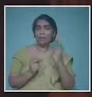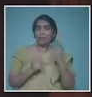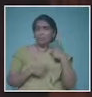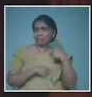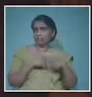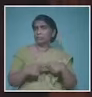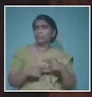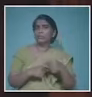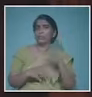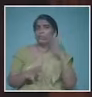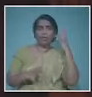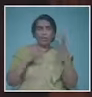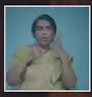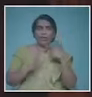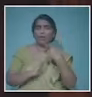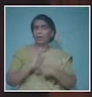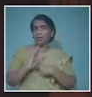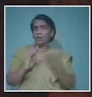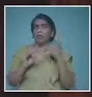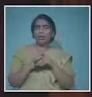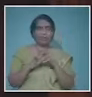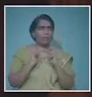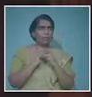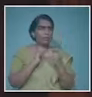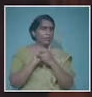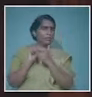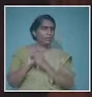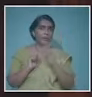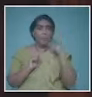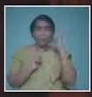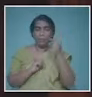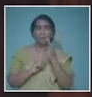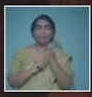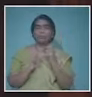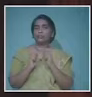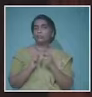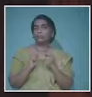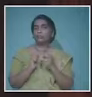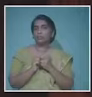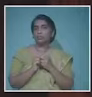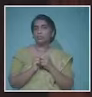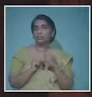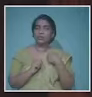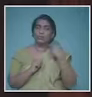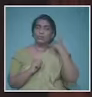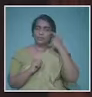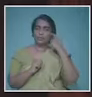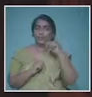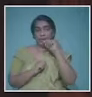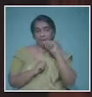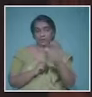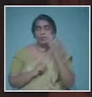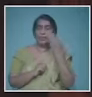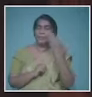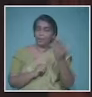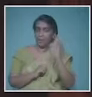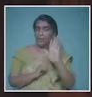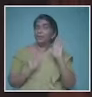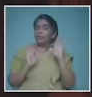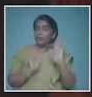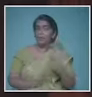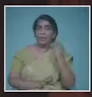සිද්ධිදාමයක ලෝකයේ සහ ලංකාවේ ඇතුණු සිද්ධිදාමයක ප්‍රතිඵලයක් විදියට තමයි ආර්ථික අර්බුදය ඇතුණයි කියලා මම විශ්වාස කරන්නේ. ඒක පැහැදිලිව පේන්න තියෙනවා.